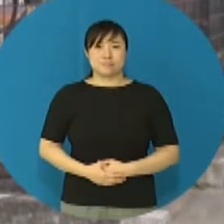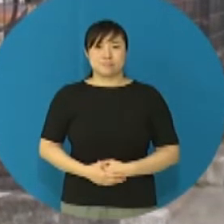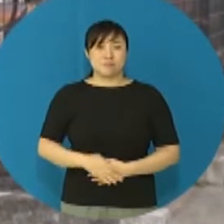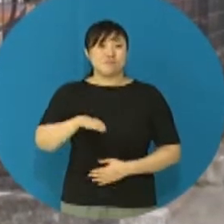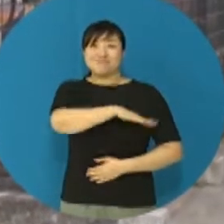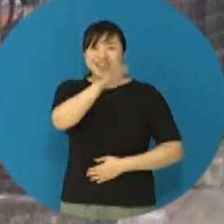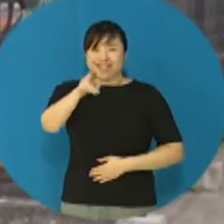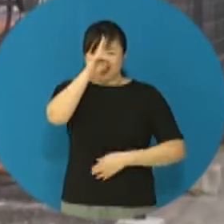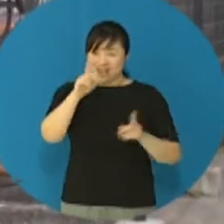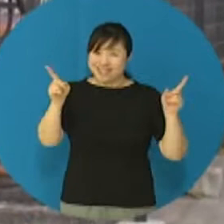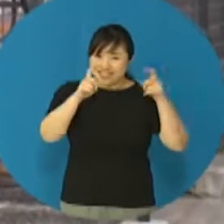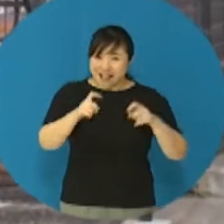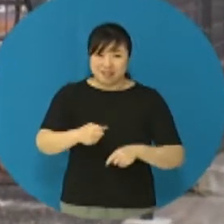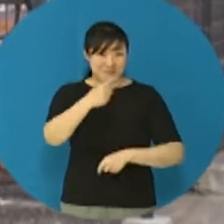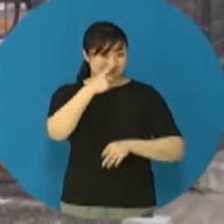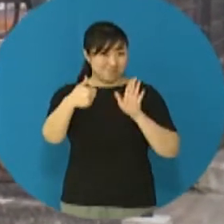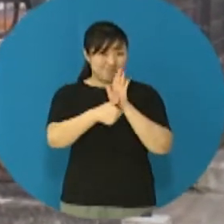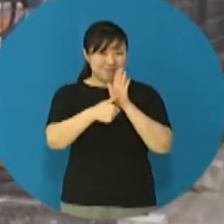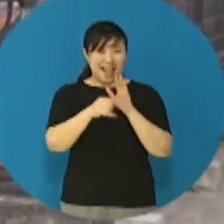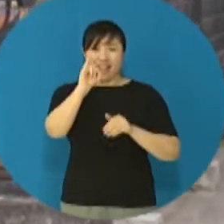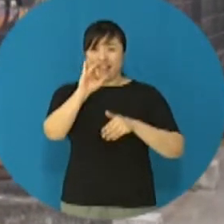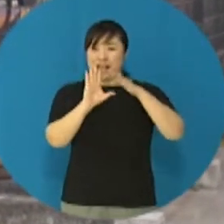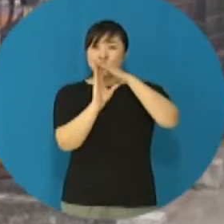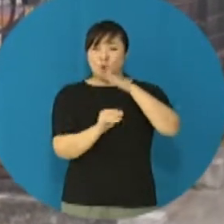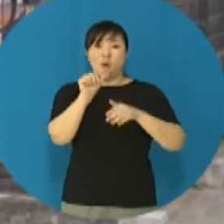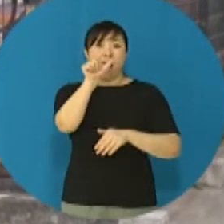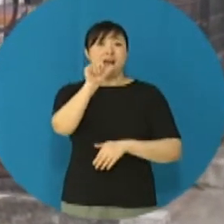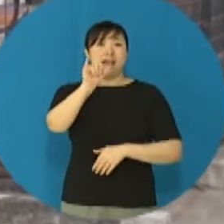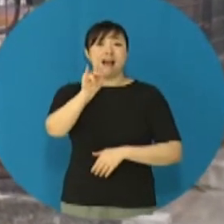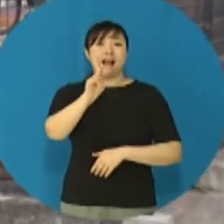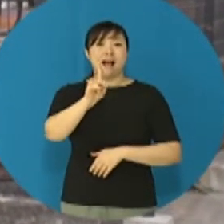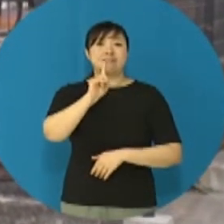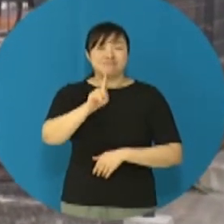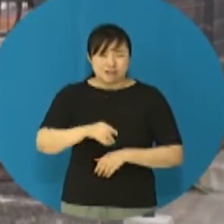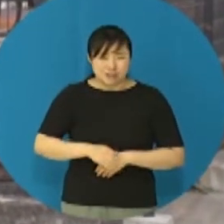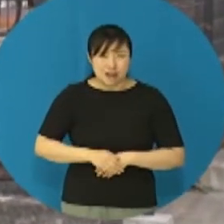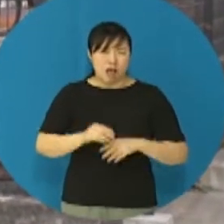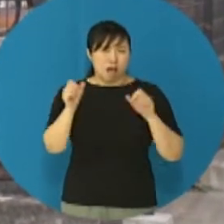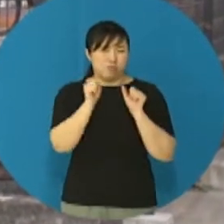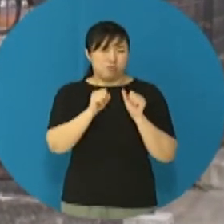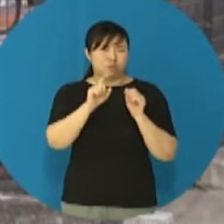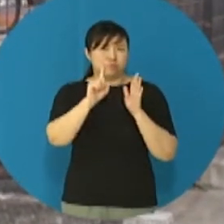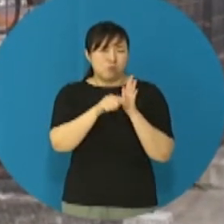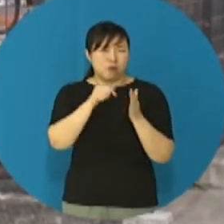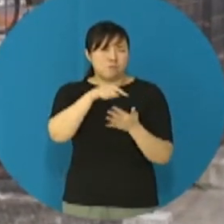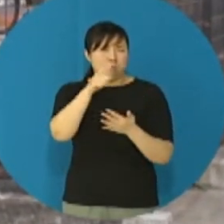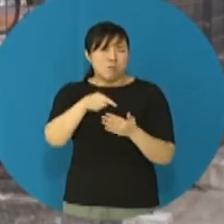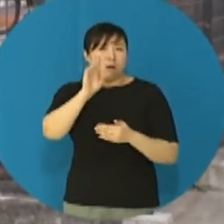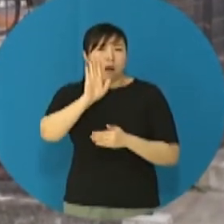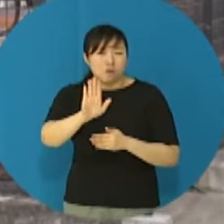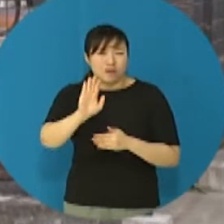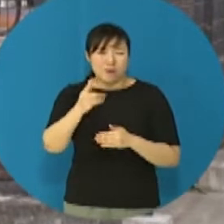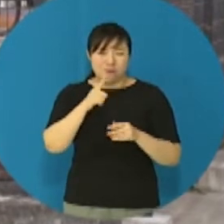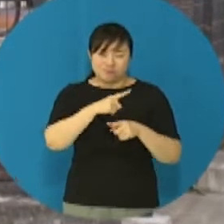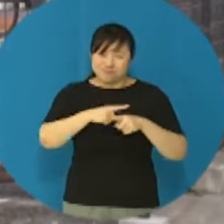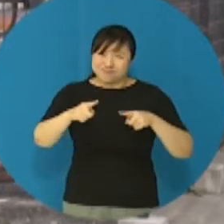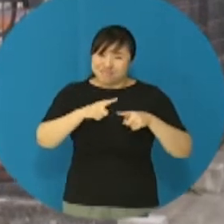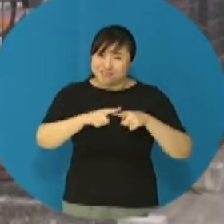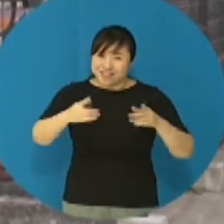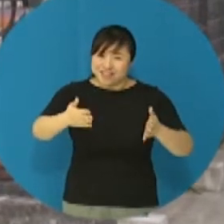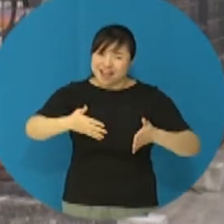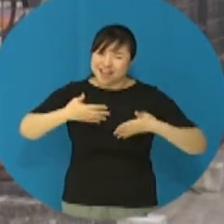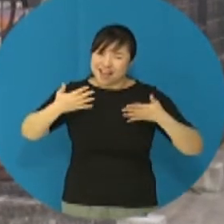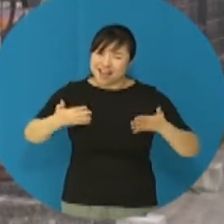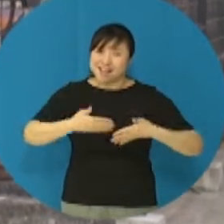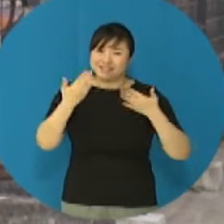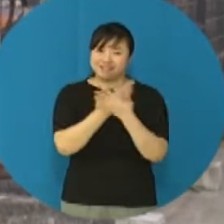皆さんこんにちは、リポーターの伊藤彩香です。まだまだ寒い日が続きますが、少しずつ春の足音が聞こ